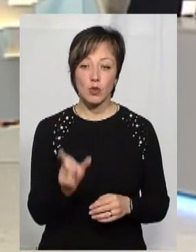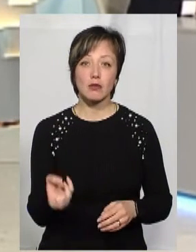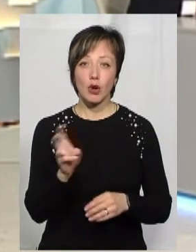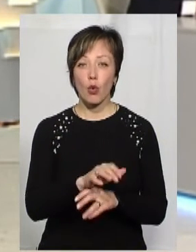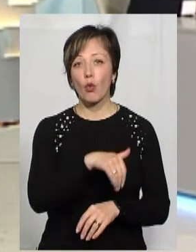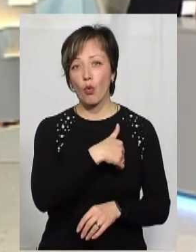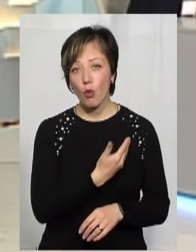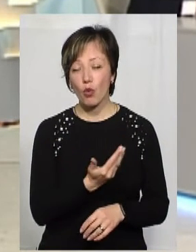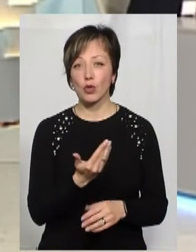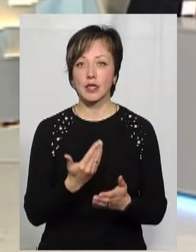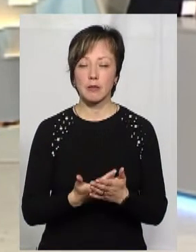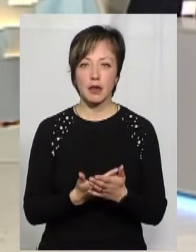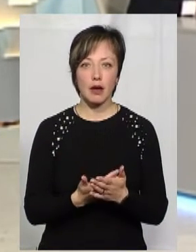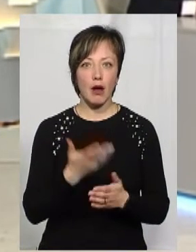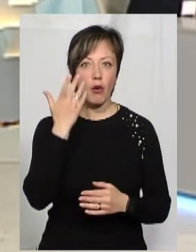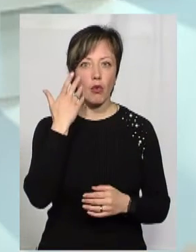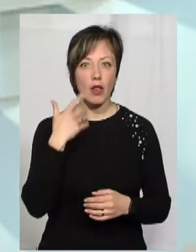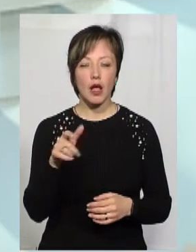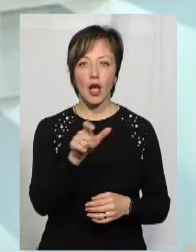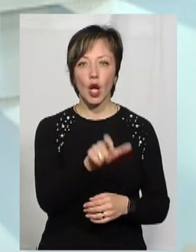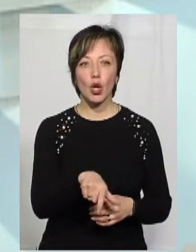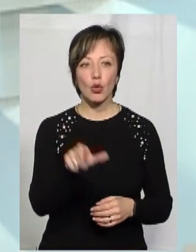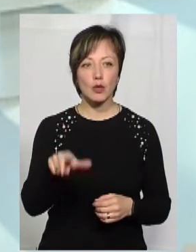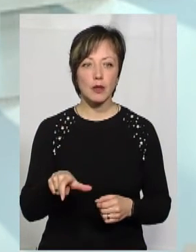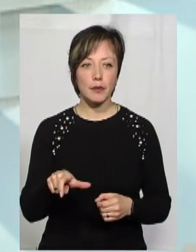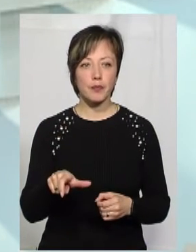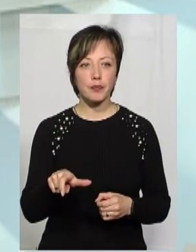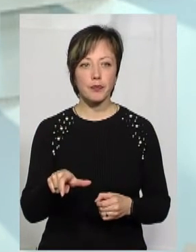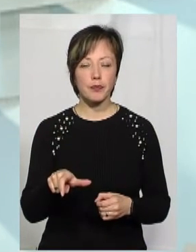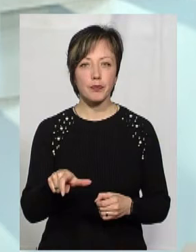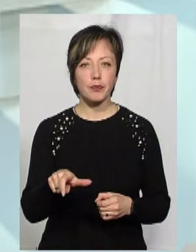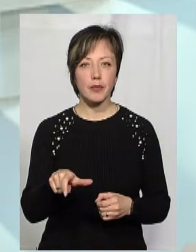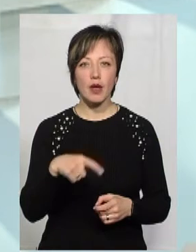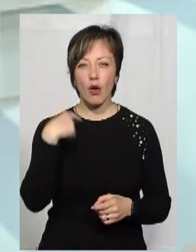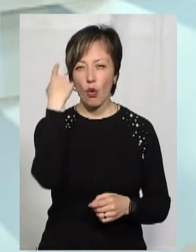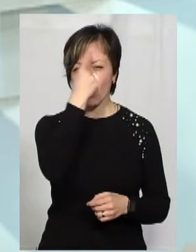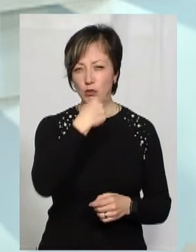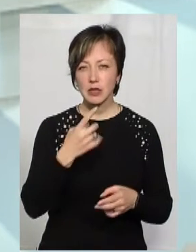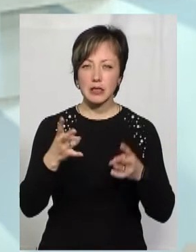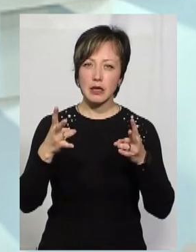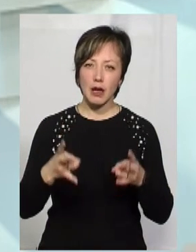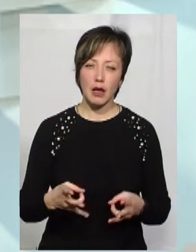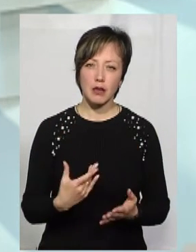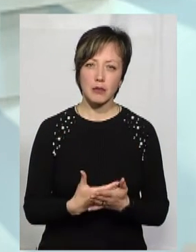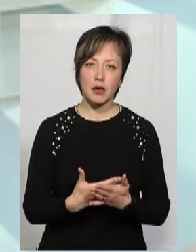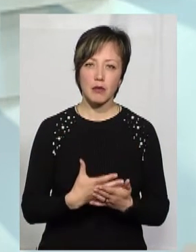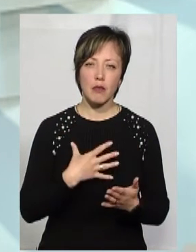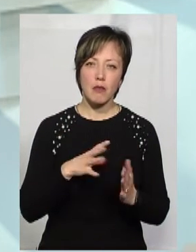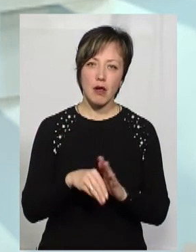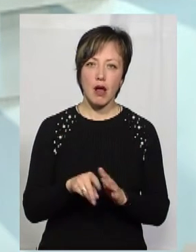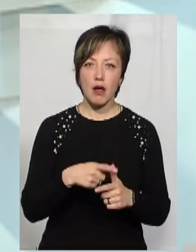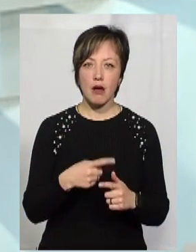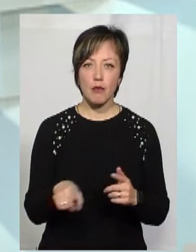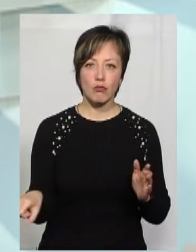хоче, я хочу. Особливо, знаєте, коли люди мали особисті трагедії, коли в них помирали